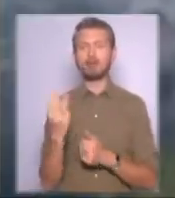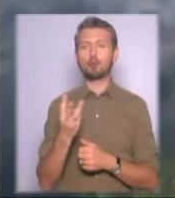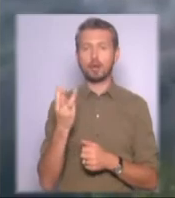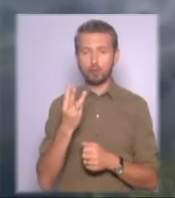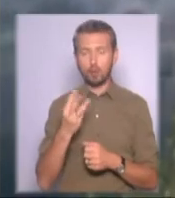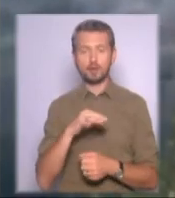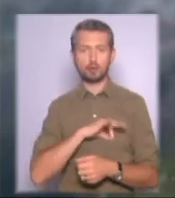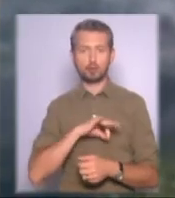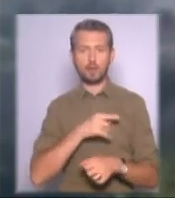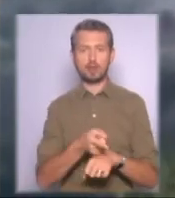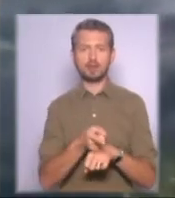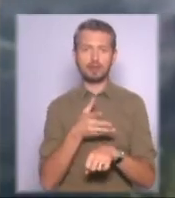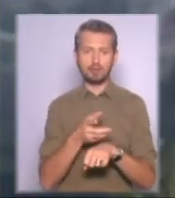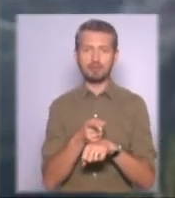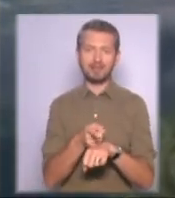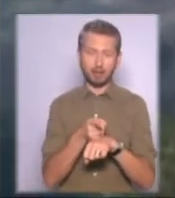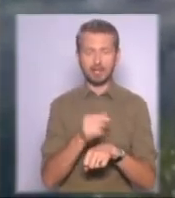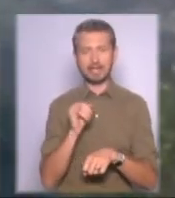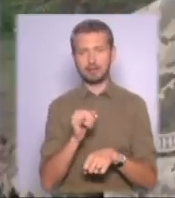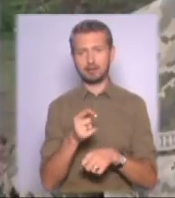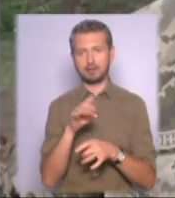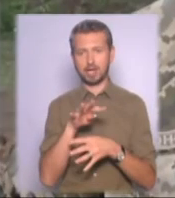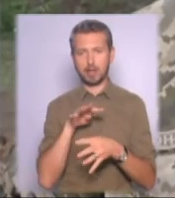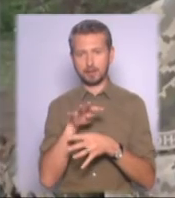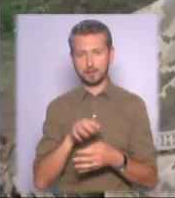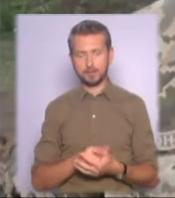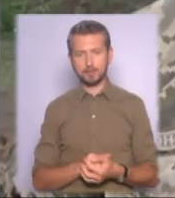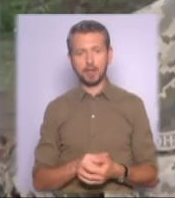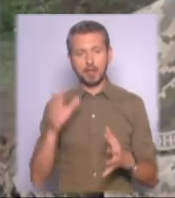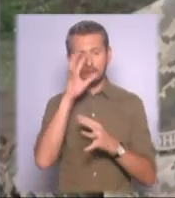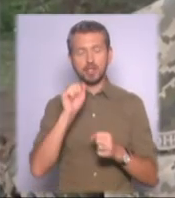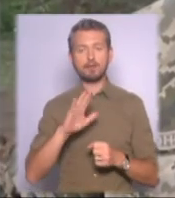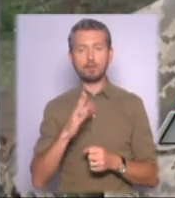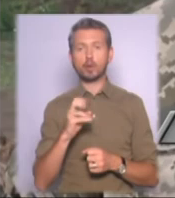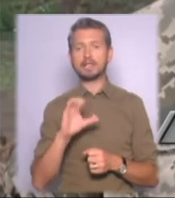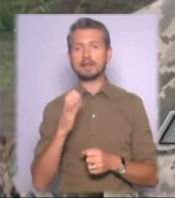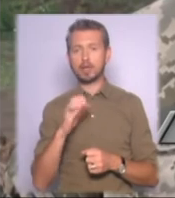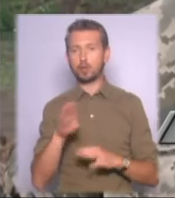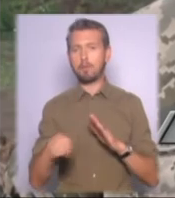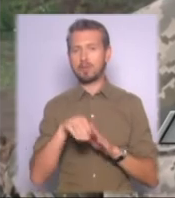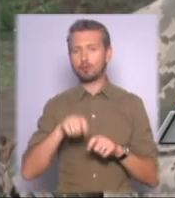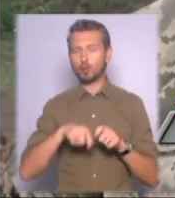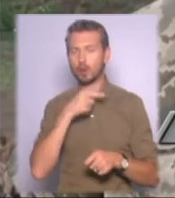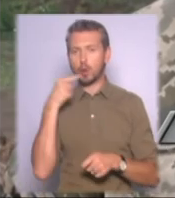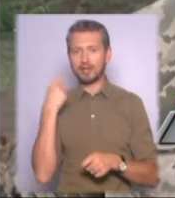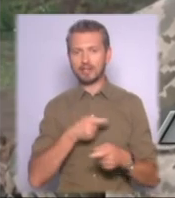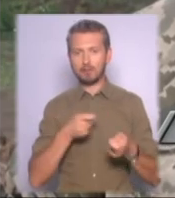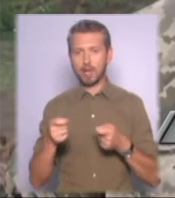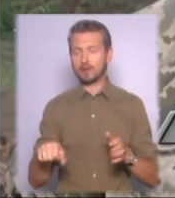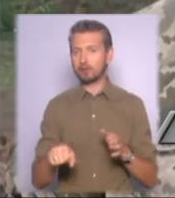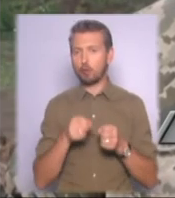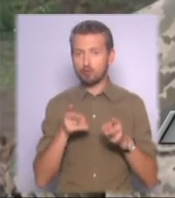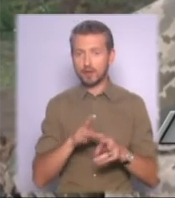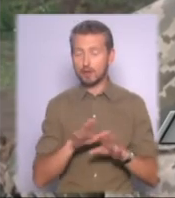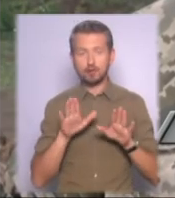застосували танк і гради. В ніч з вівторка на середу підконтрольні російській владі злочинці не лише